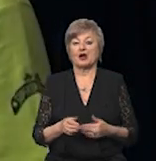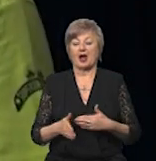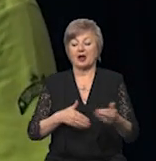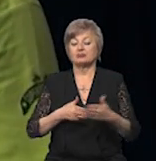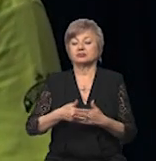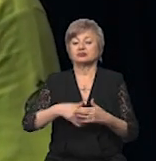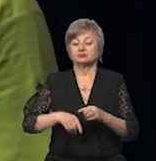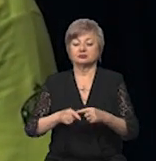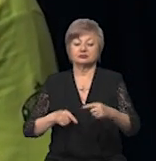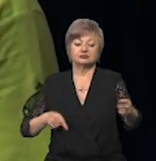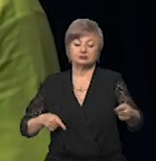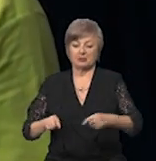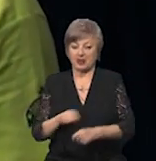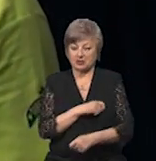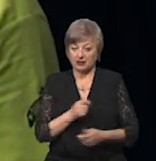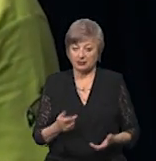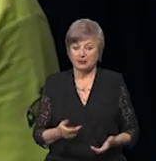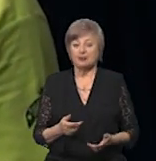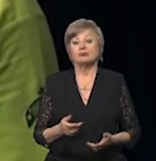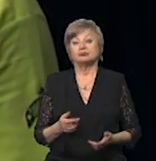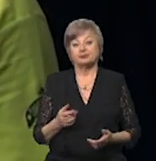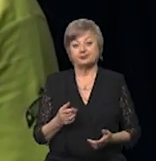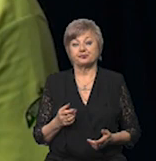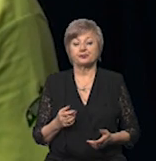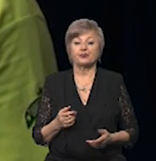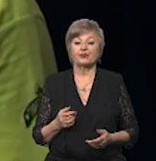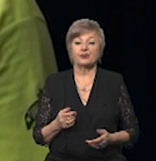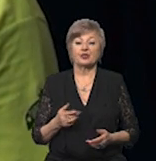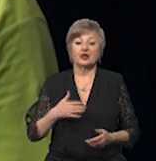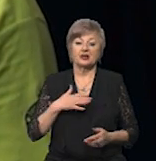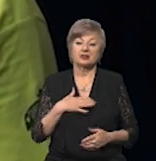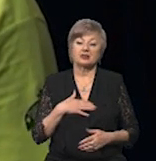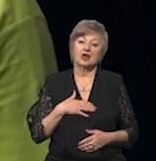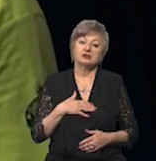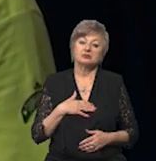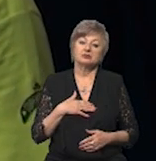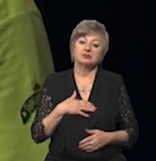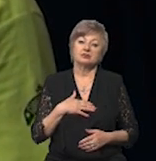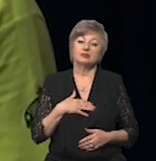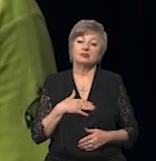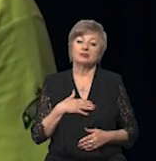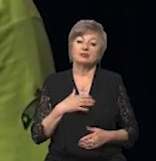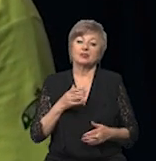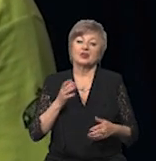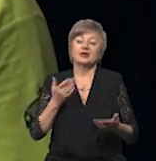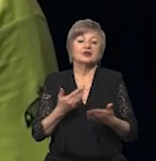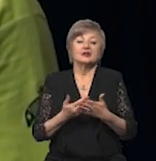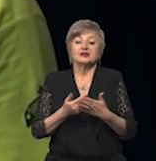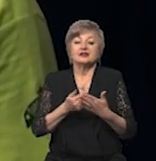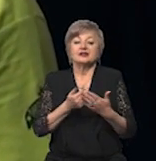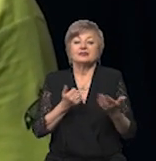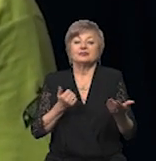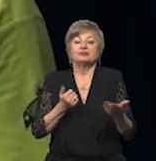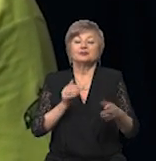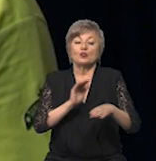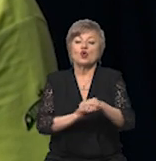руки. Ну і я повз масок не мог пройти просто